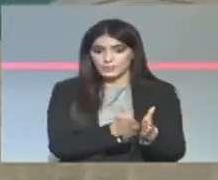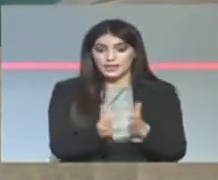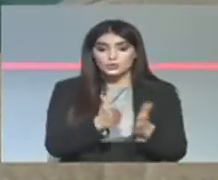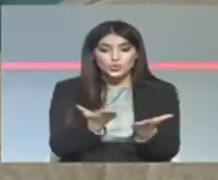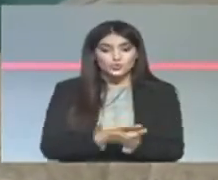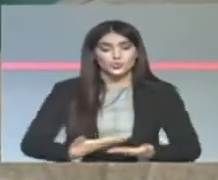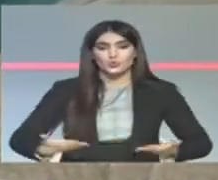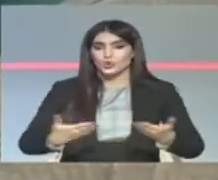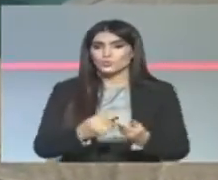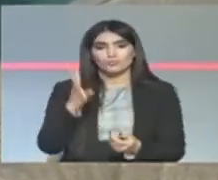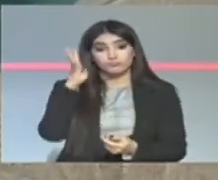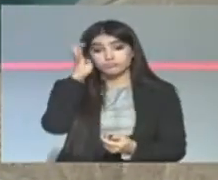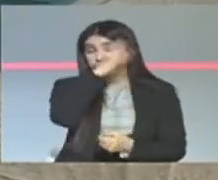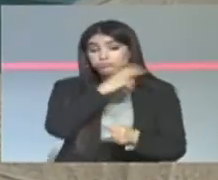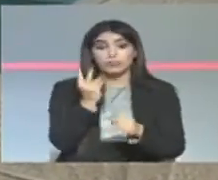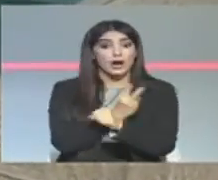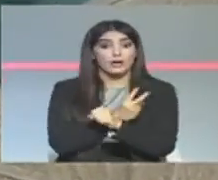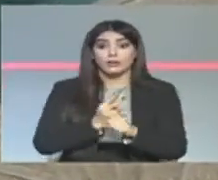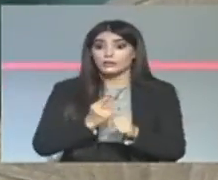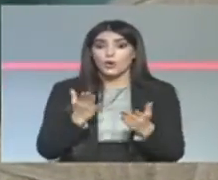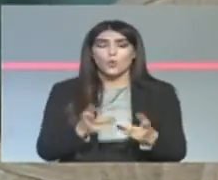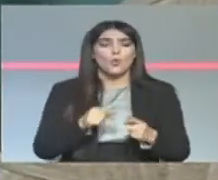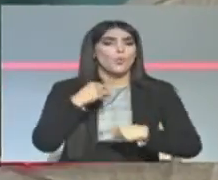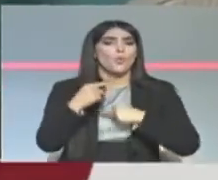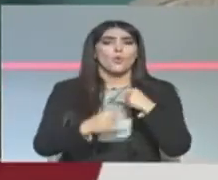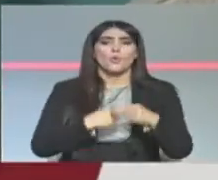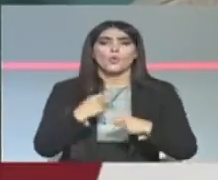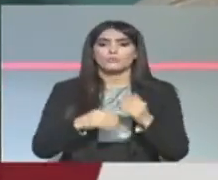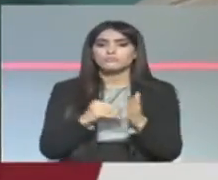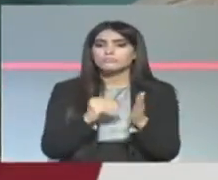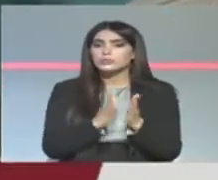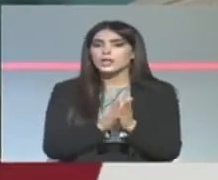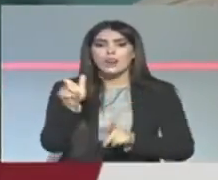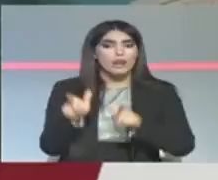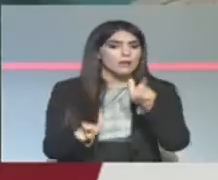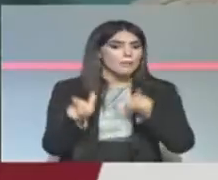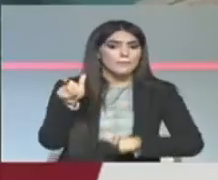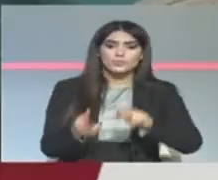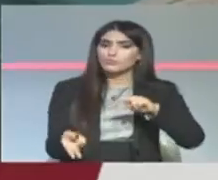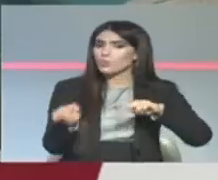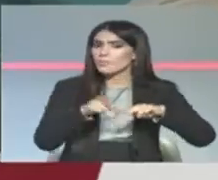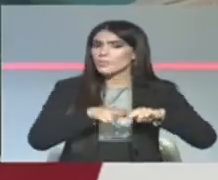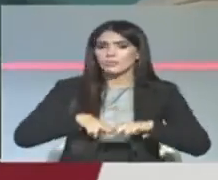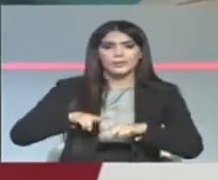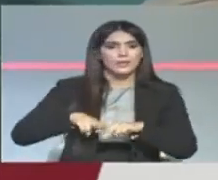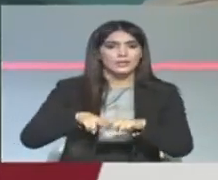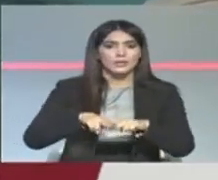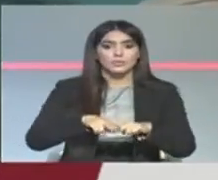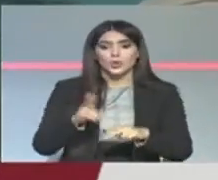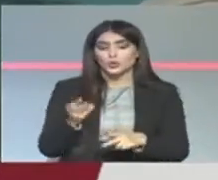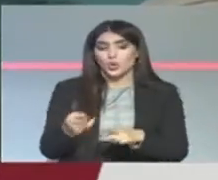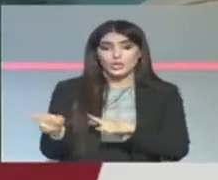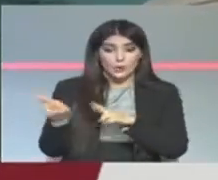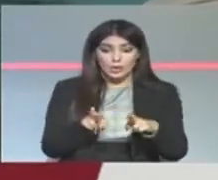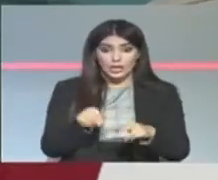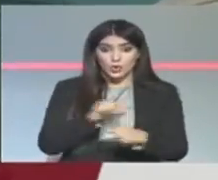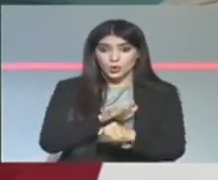في يجوز منها الوفيات والتي كل يوم نسجل وعدد من ال الوفيات الموجودين